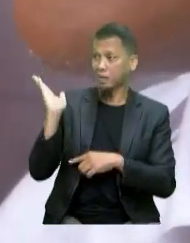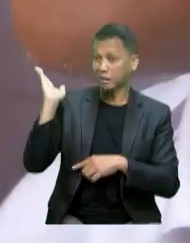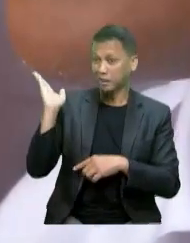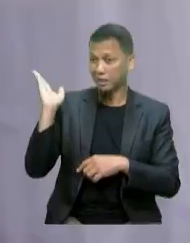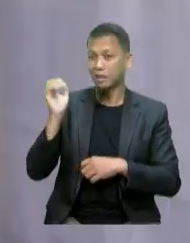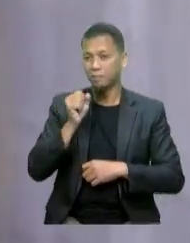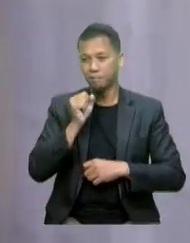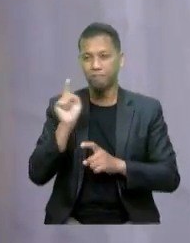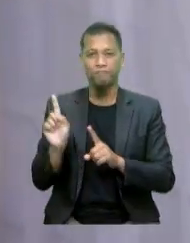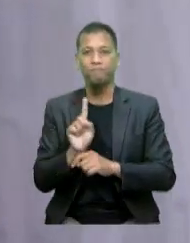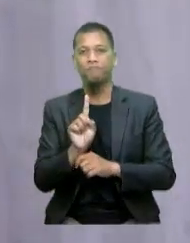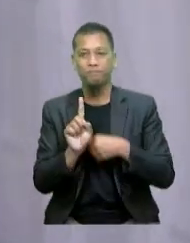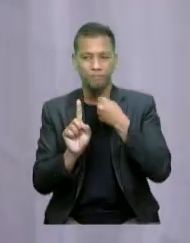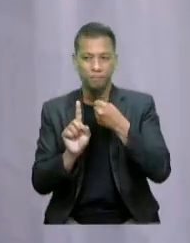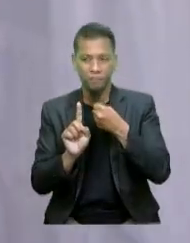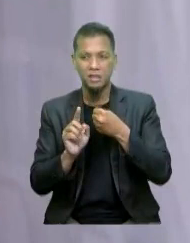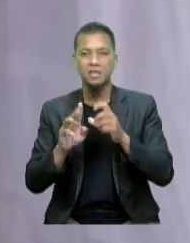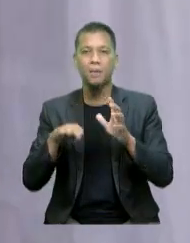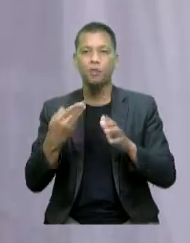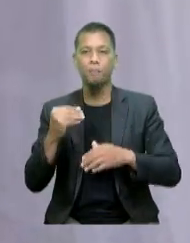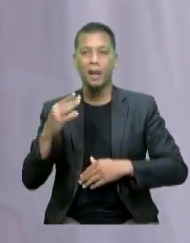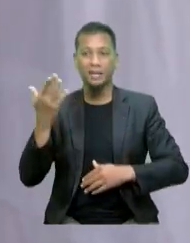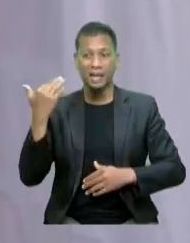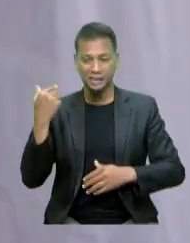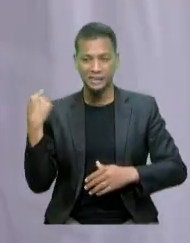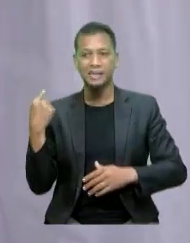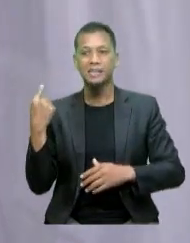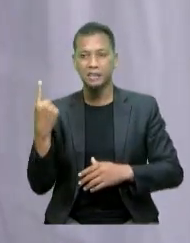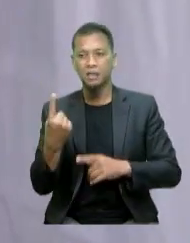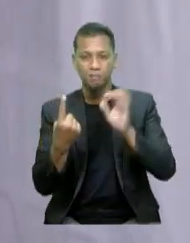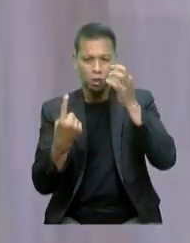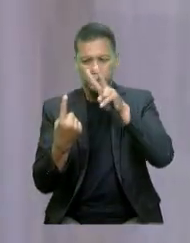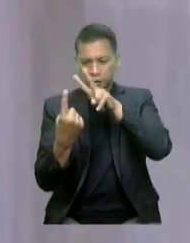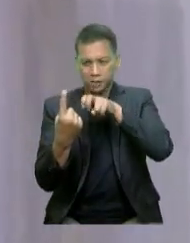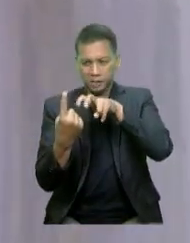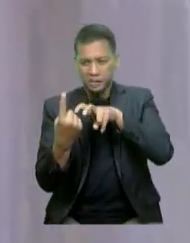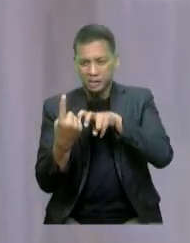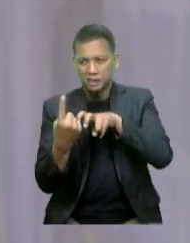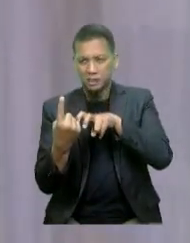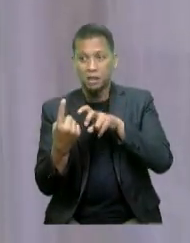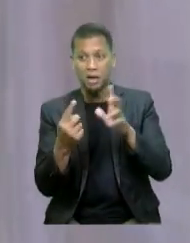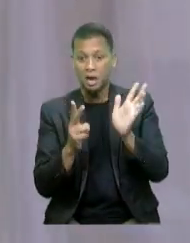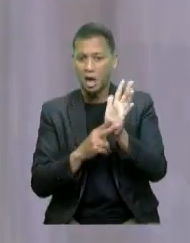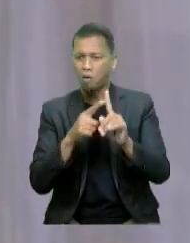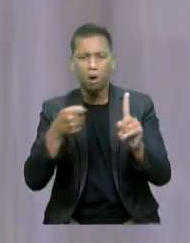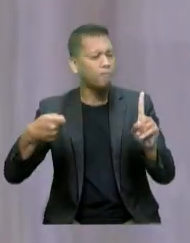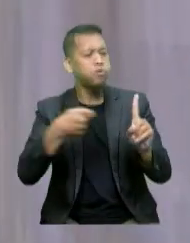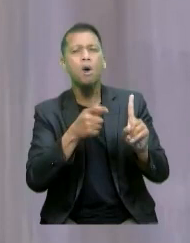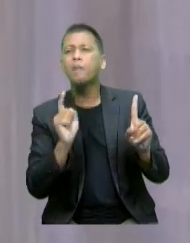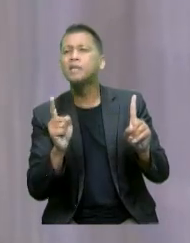Depok pada Sabtu pagi. Dari investigasi polisi terungkap, aksi keji pelaku kepada korban dilatar belakangi rasa